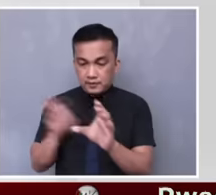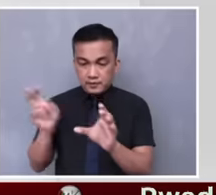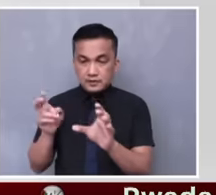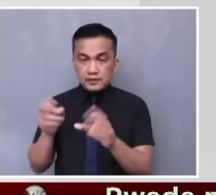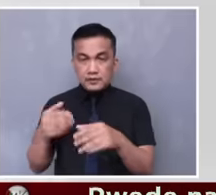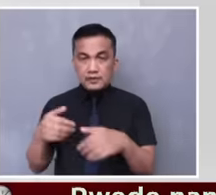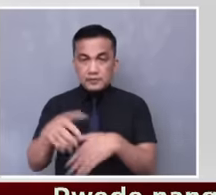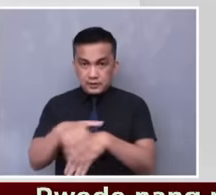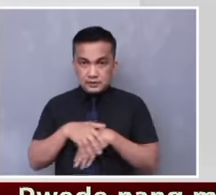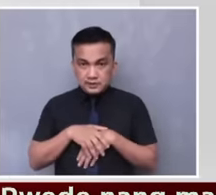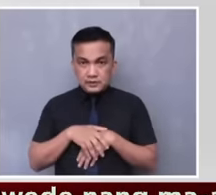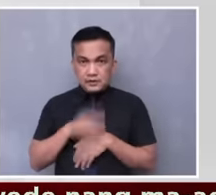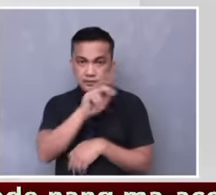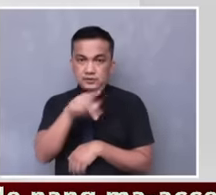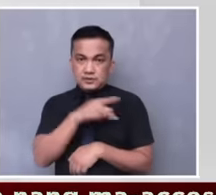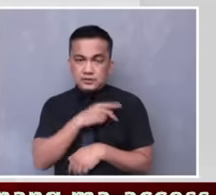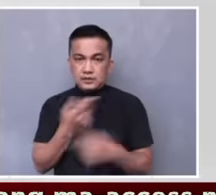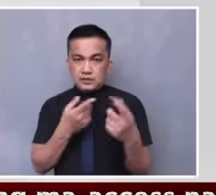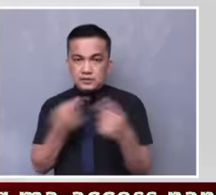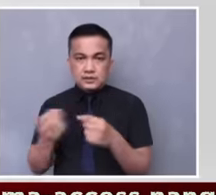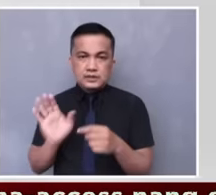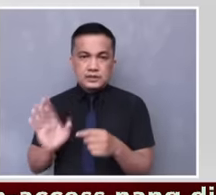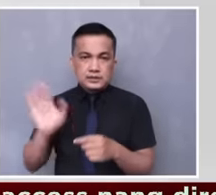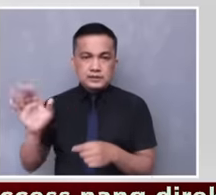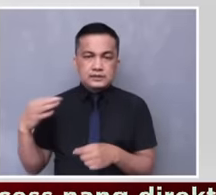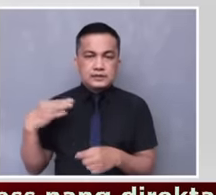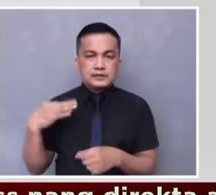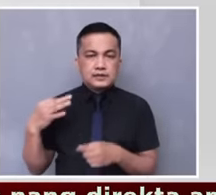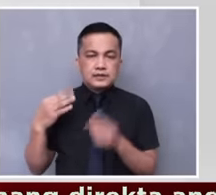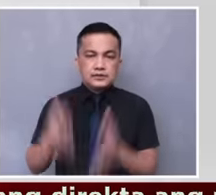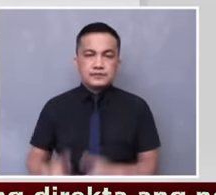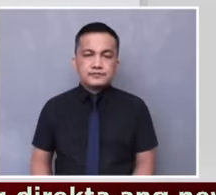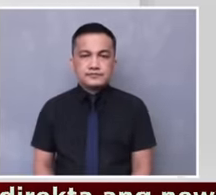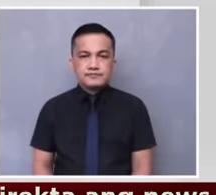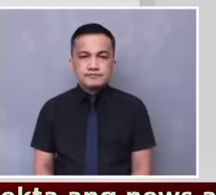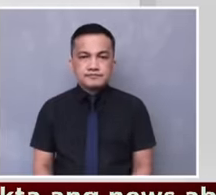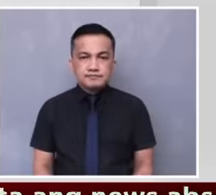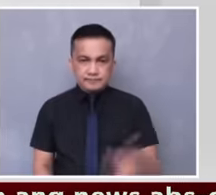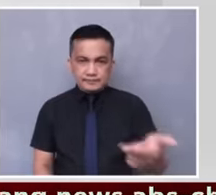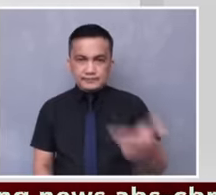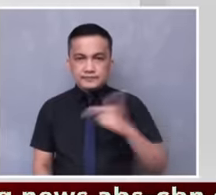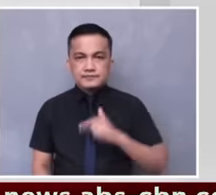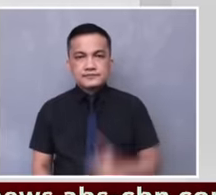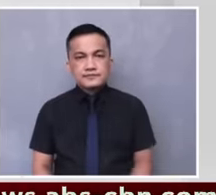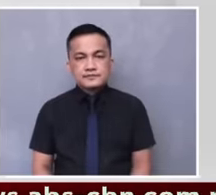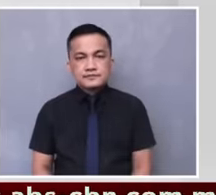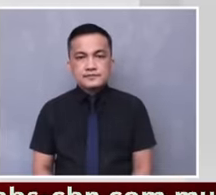kailangan personal na gawin ng kandidato. Pia Gutierrez, ABS-CBN News.